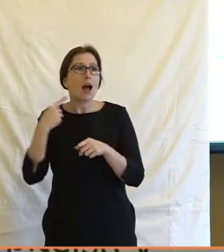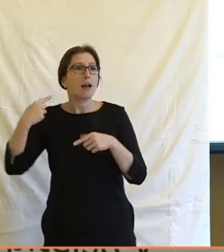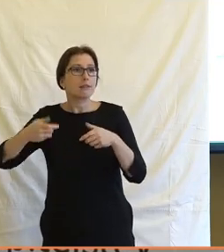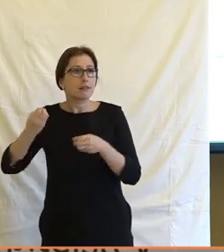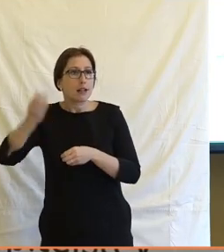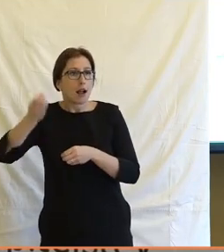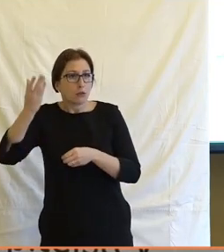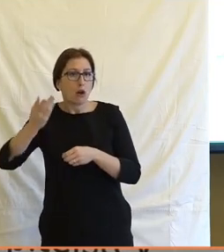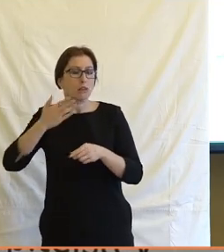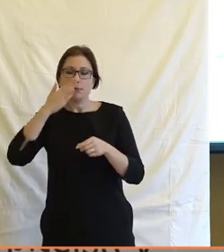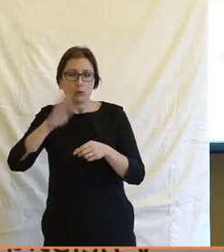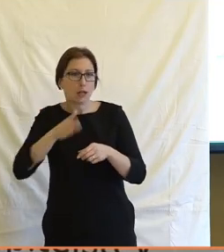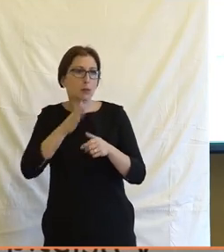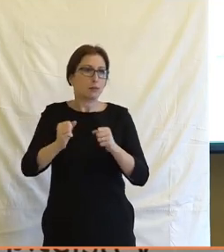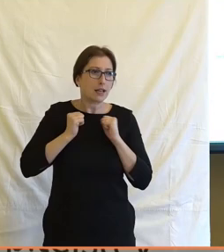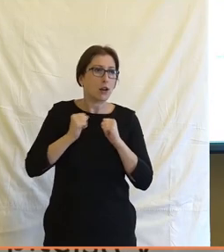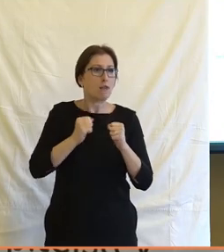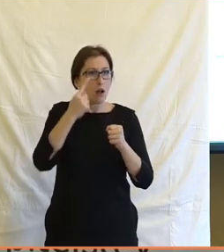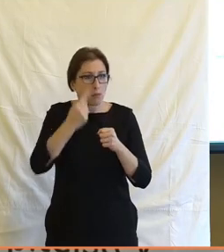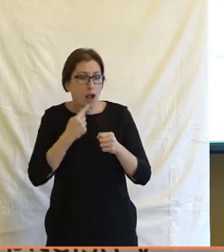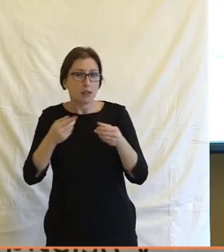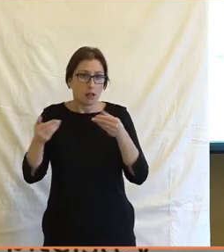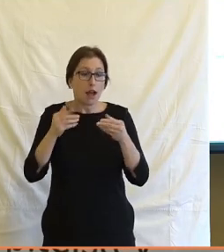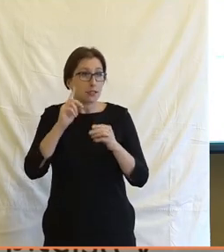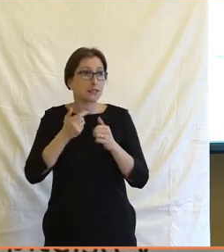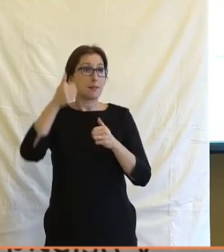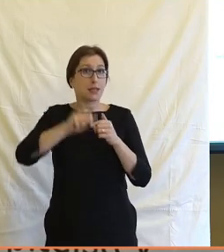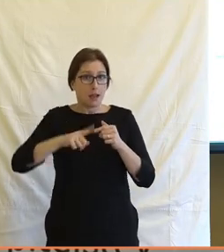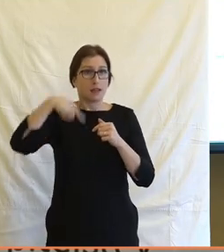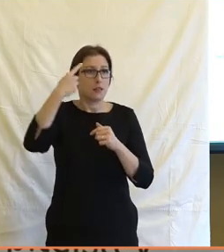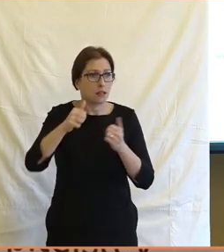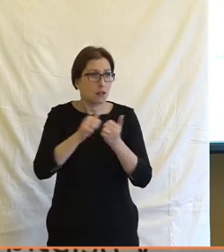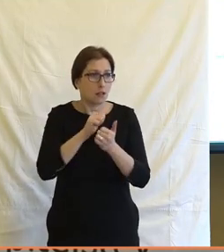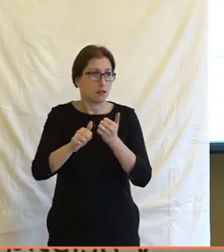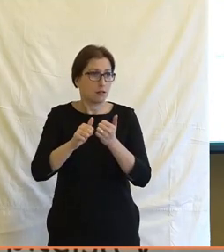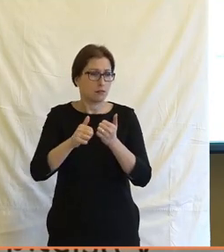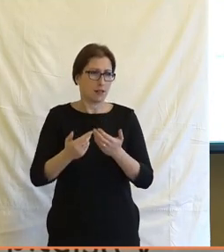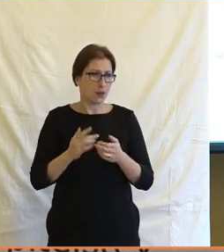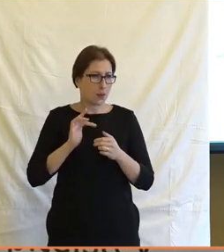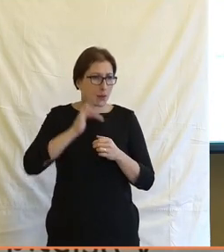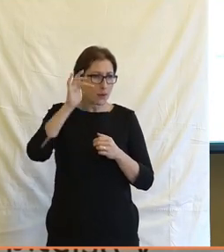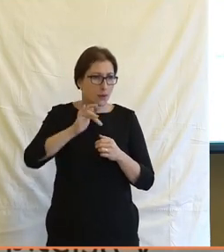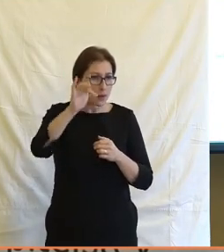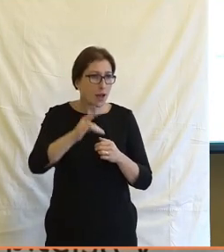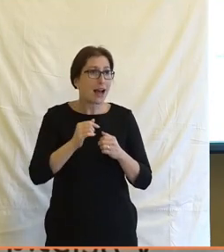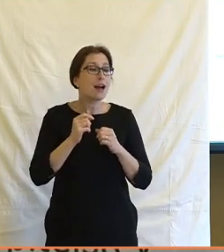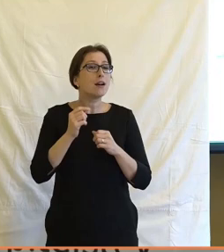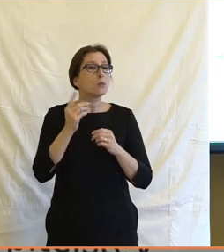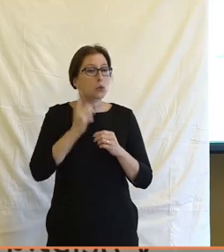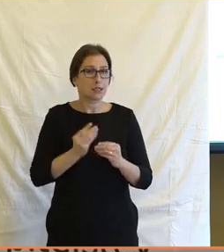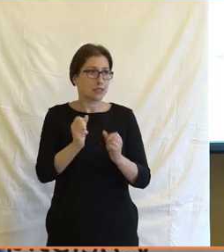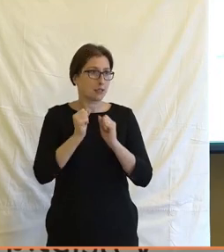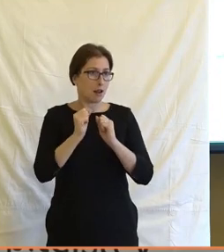řekne, je to špatně, tak pojďte, budeme to trénovat dál a jdete domů a přijďte zase třeba za měsíc. A právě tam to trénování je strašně